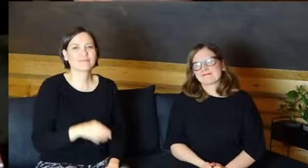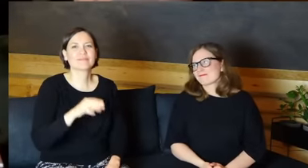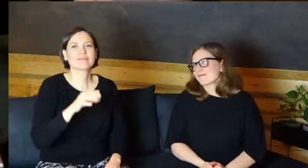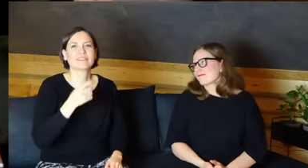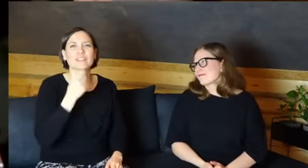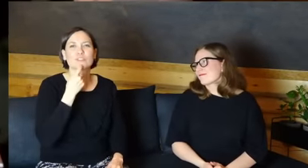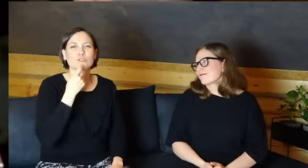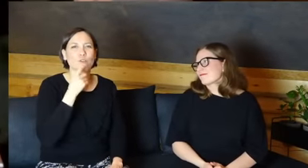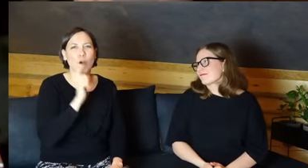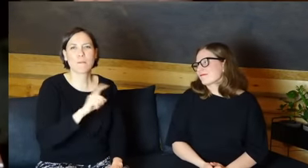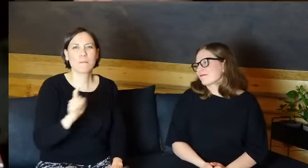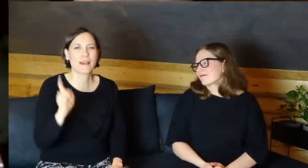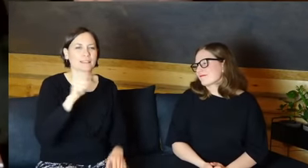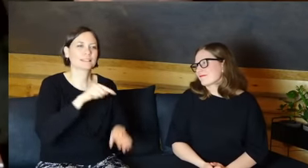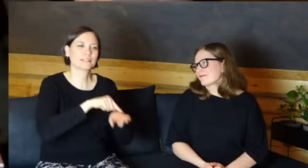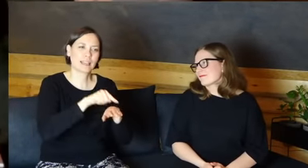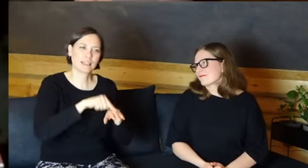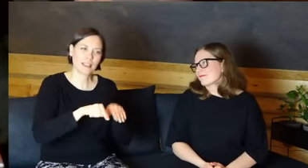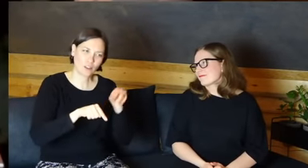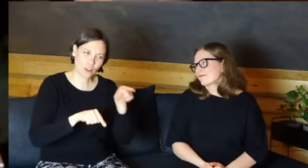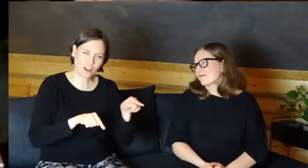ympäri Suomen niin Seinäjoella ja